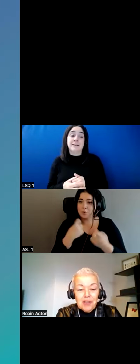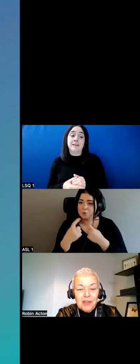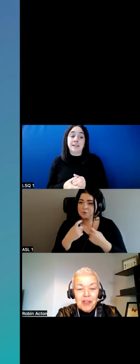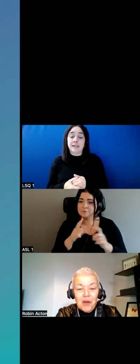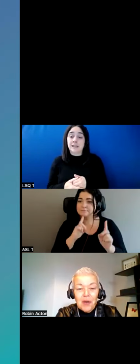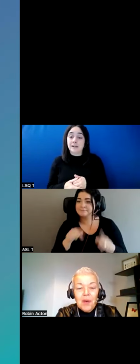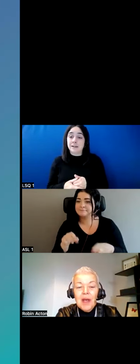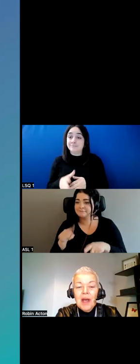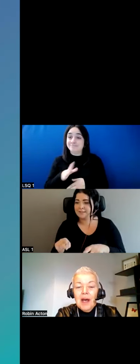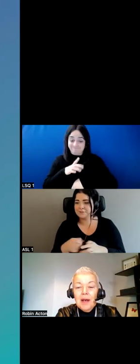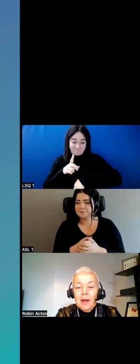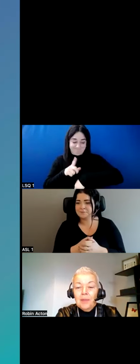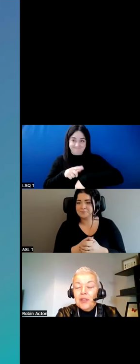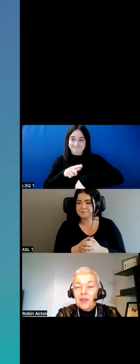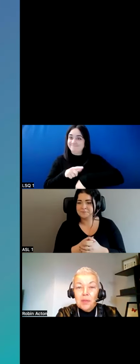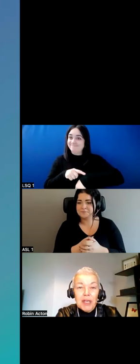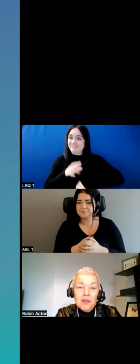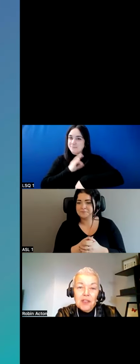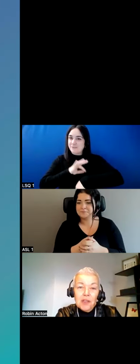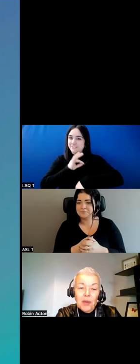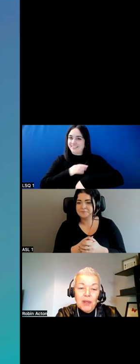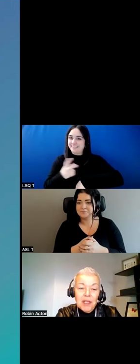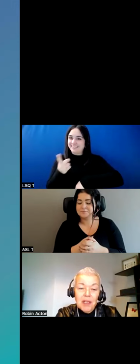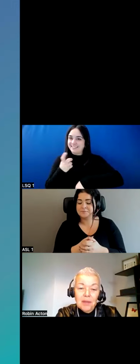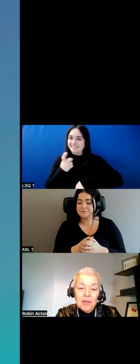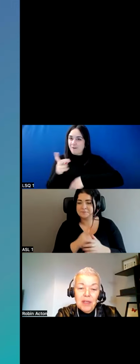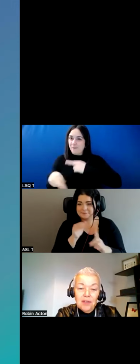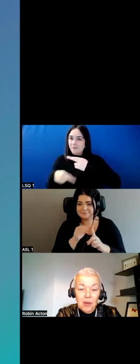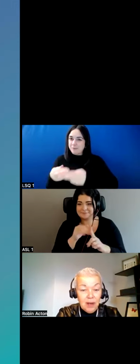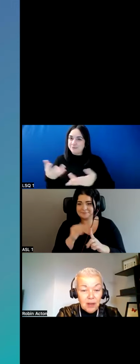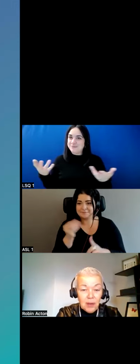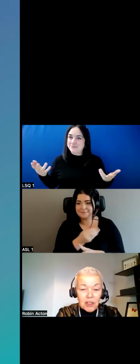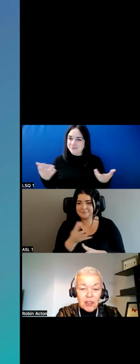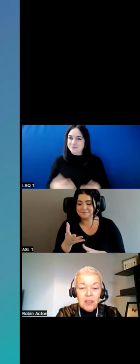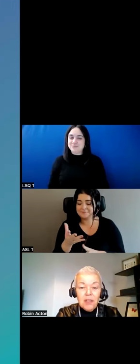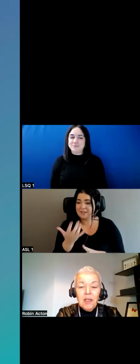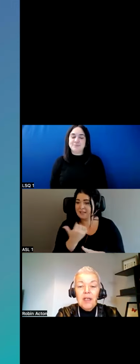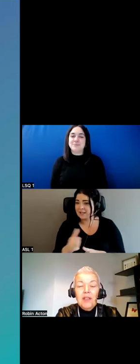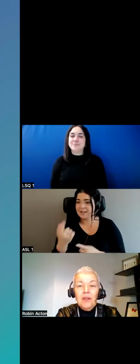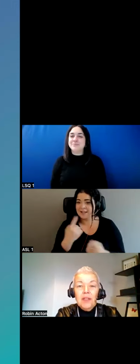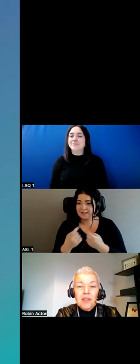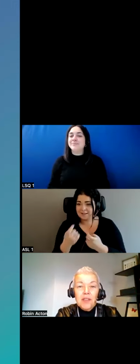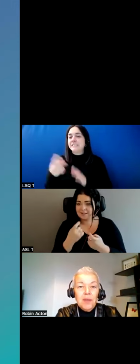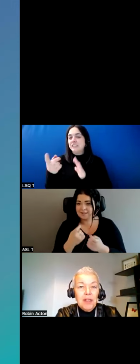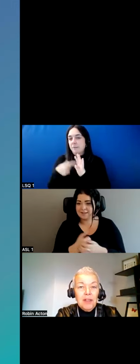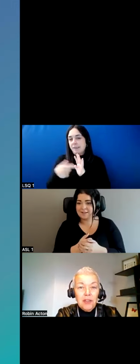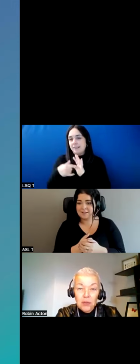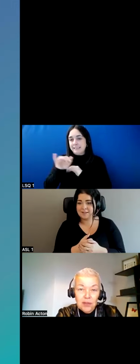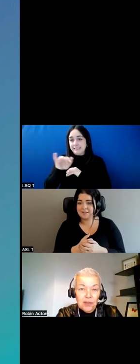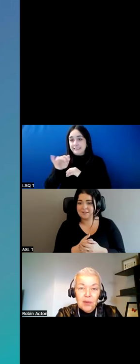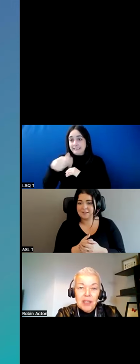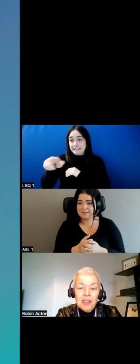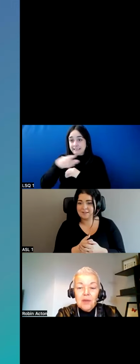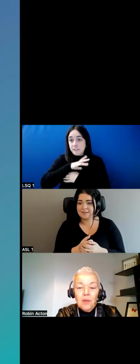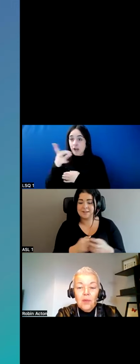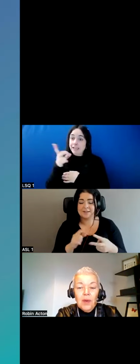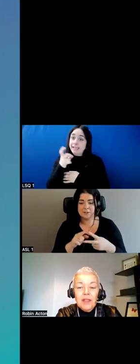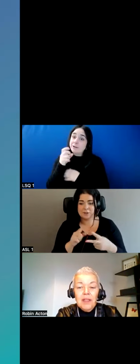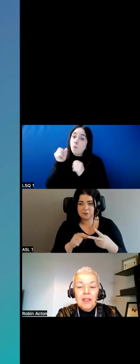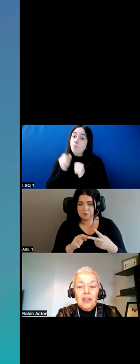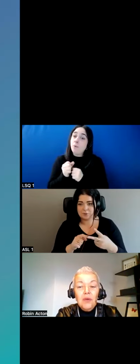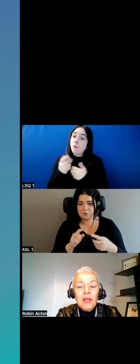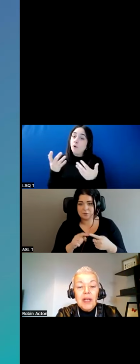qu'on a du temps pour des questions et des réponses. Je vais vous rappeler que si vous avez une question, vous pouvez